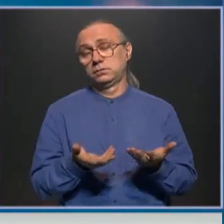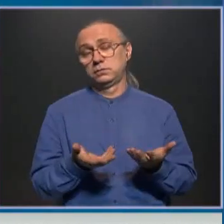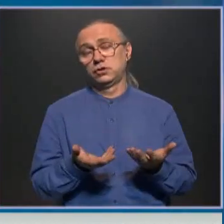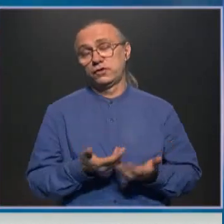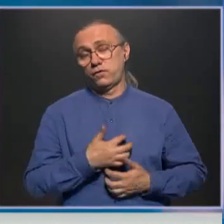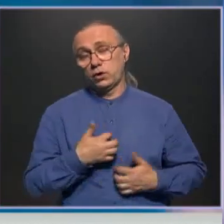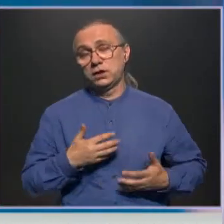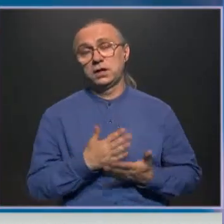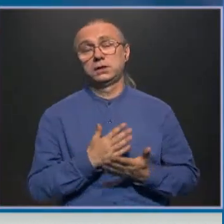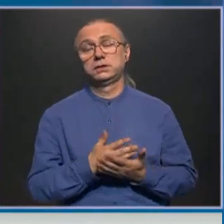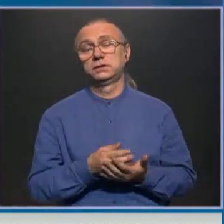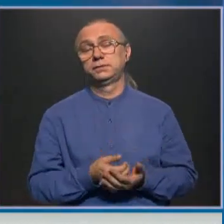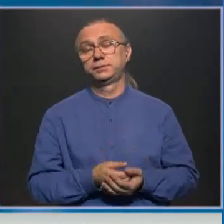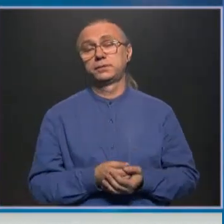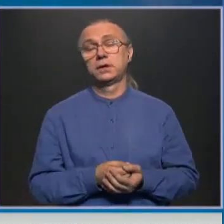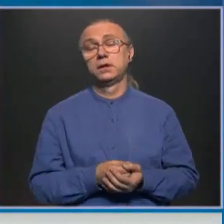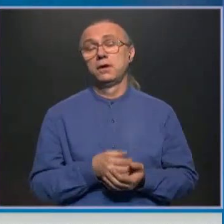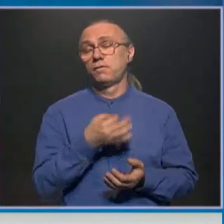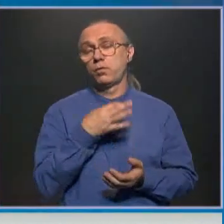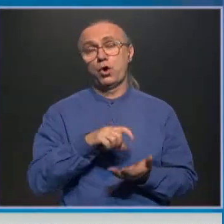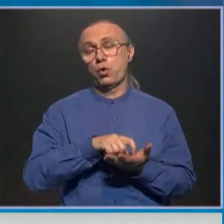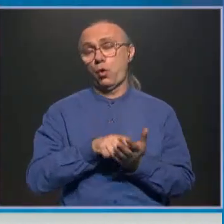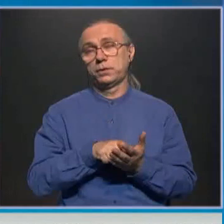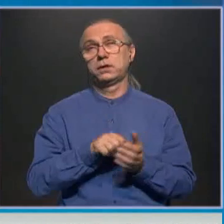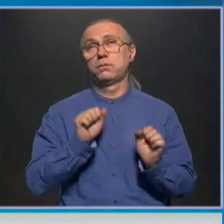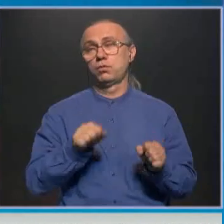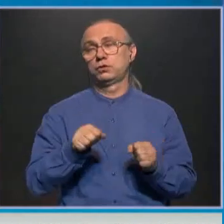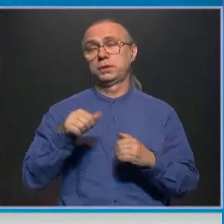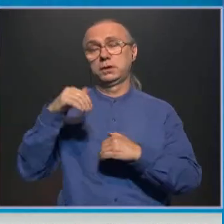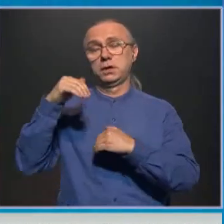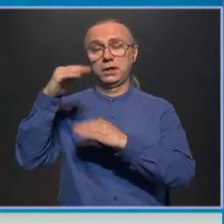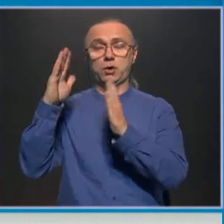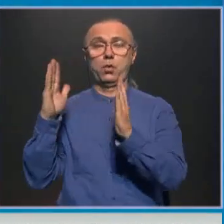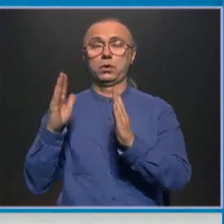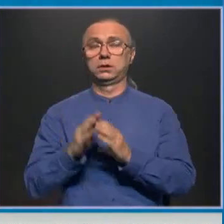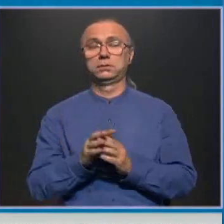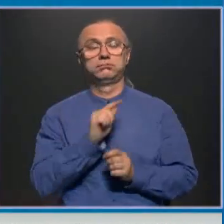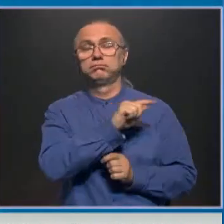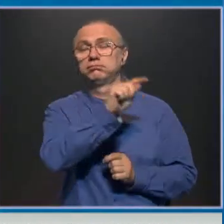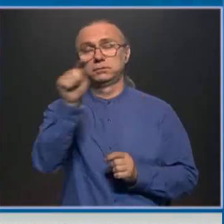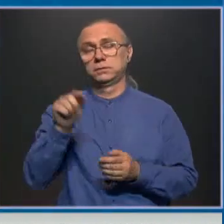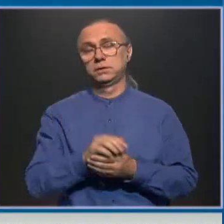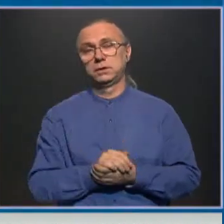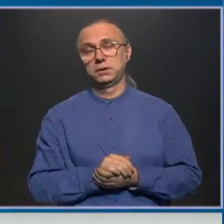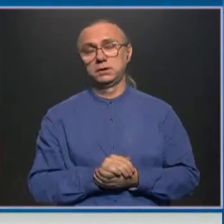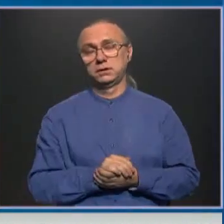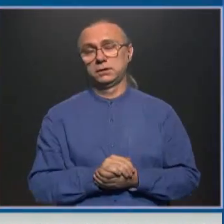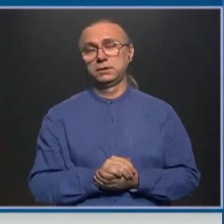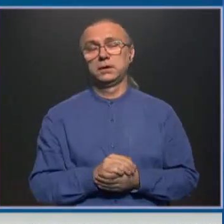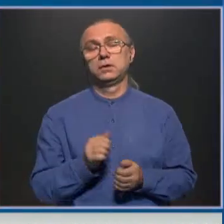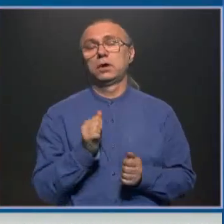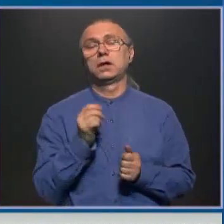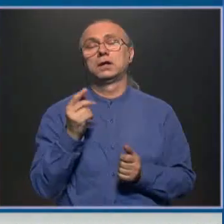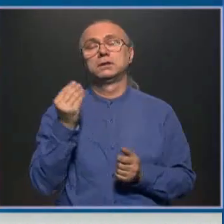комнату, конечно, ну, может, кроме разве что туалетной комнаты, все-таки, чтобы иконка была. Это не значит, что мы должны в каждой комнате